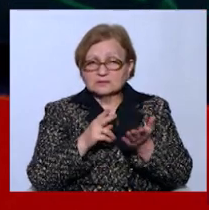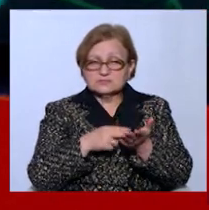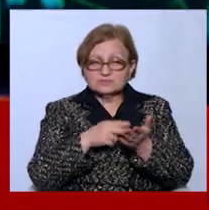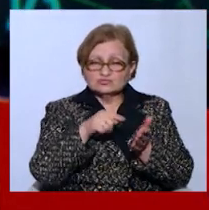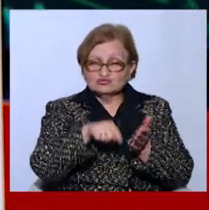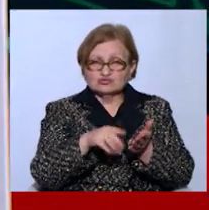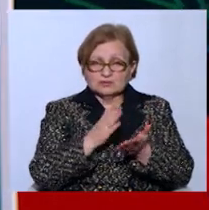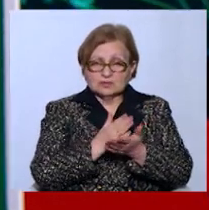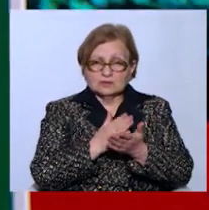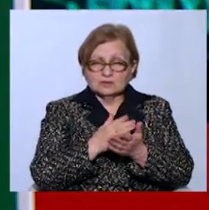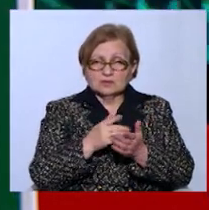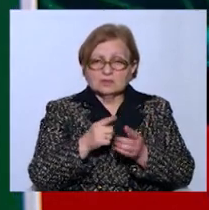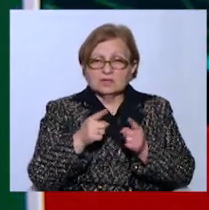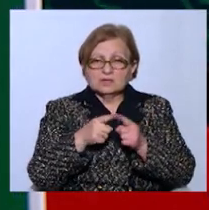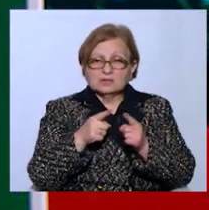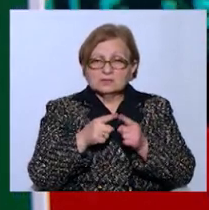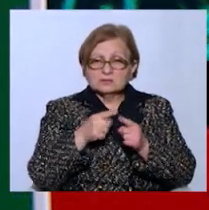წერია. წვერო,